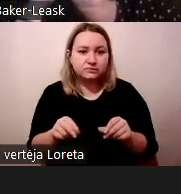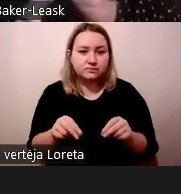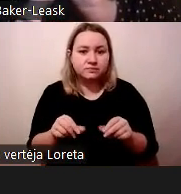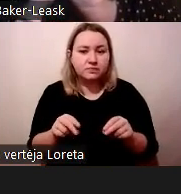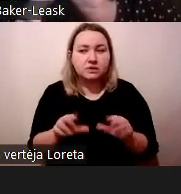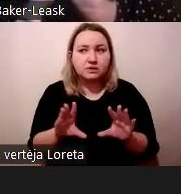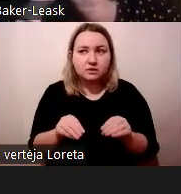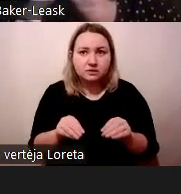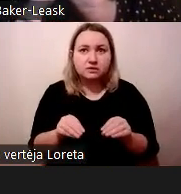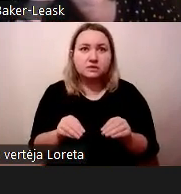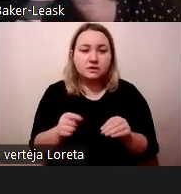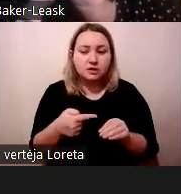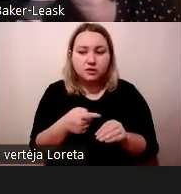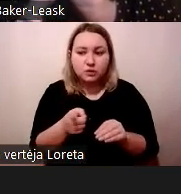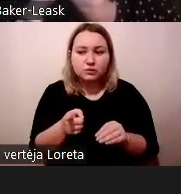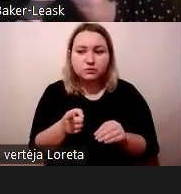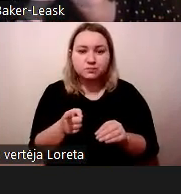Iš tikrųjų, jūs